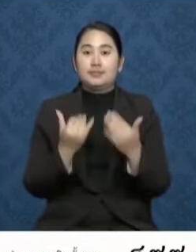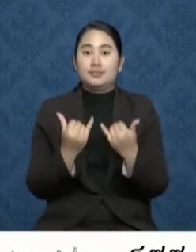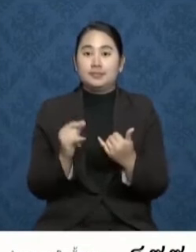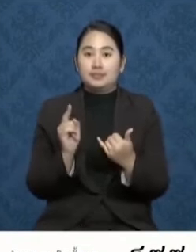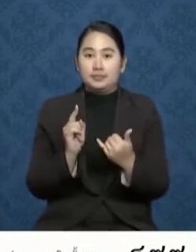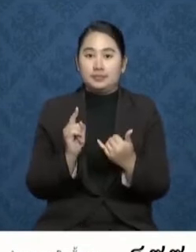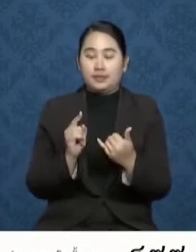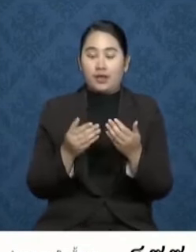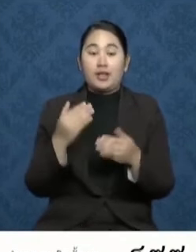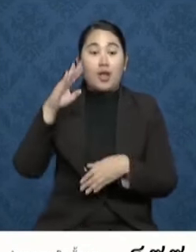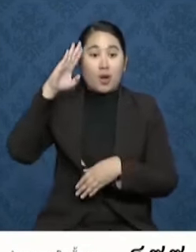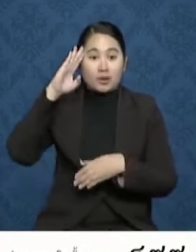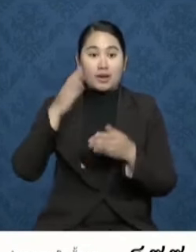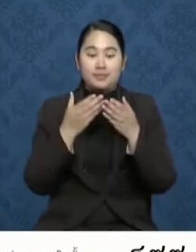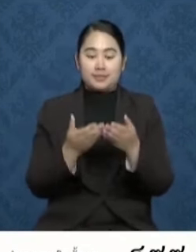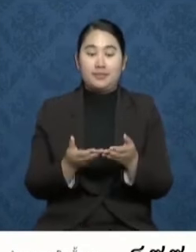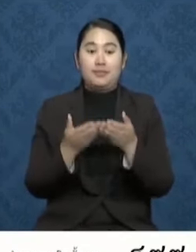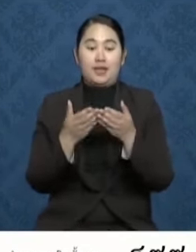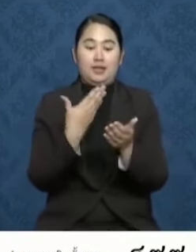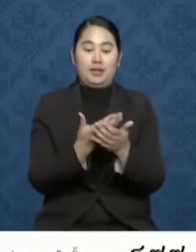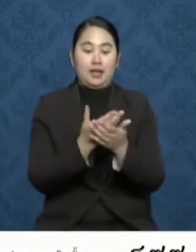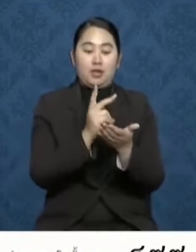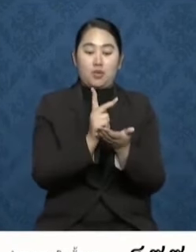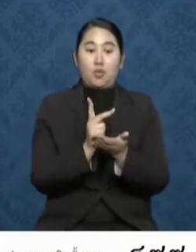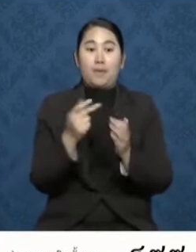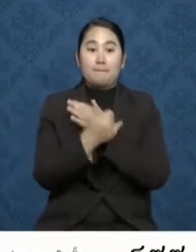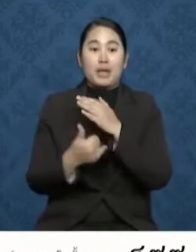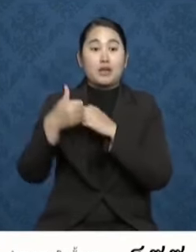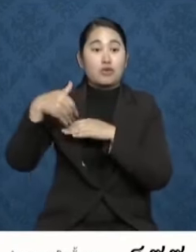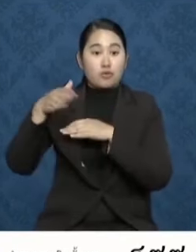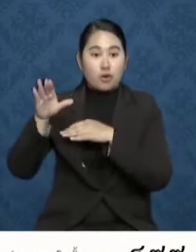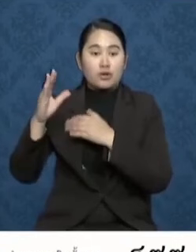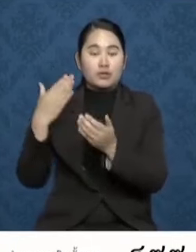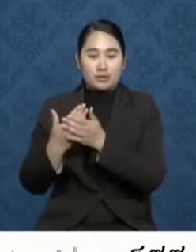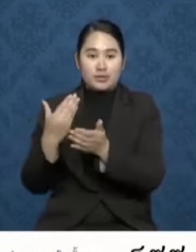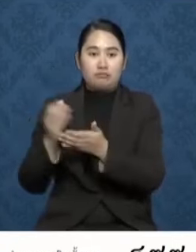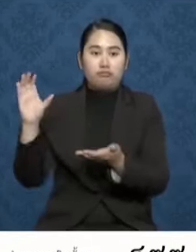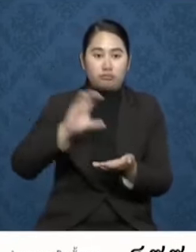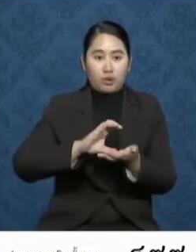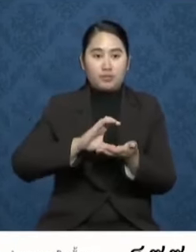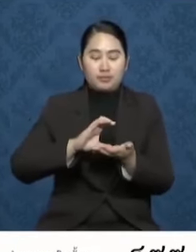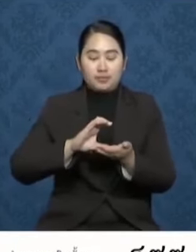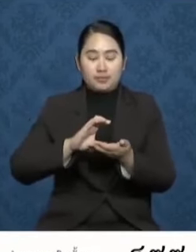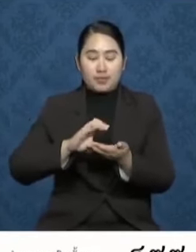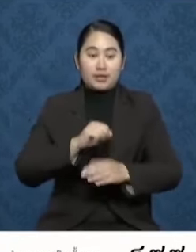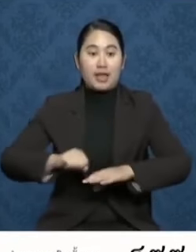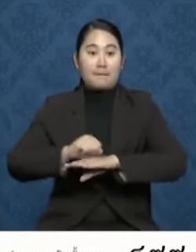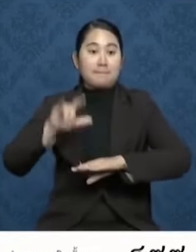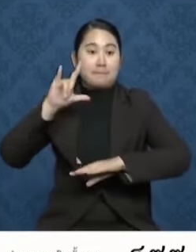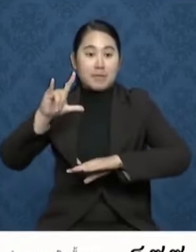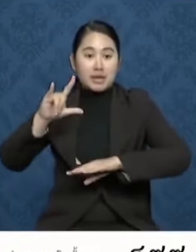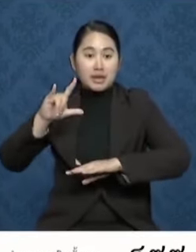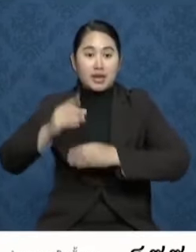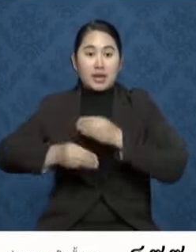ที่กองทัพเรือไปกู้เงินจากต่างประเทศมาเพื่อสร้างรันเวย์สนามบินพาณิชย์ได้